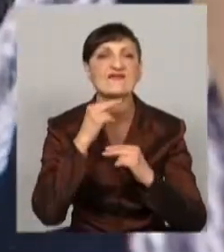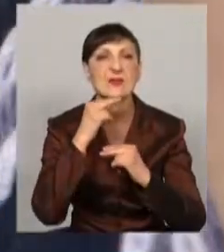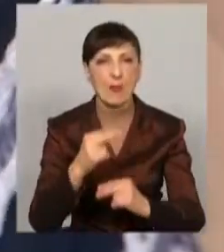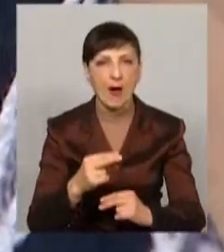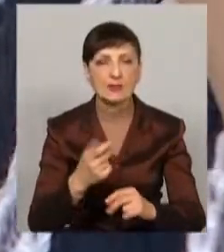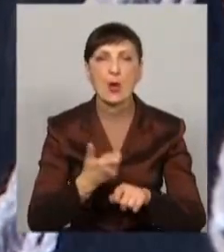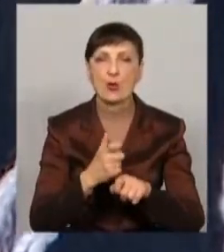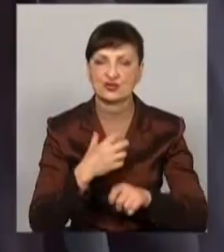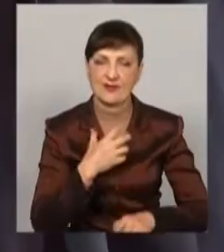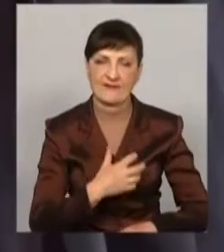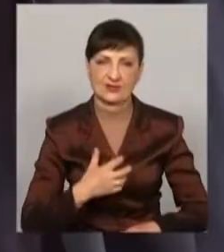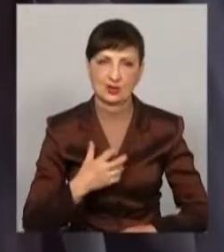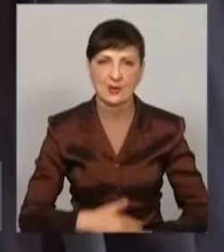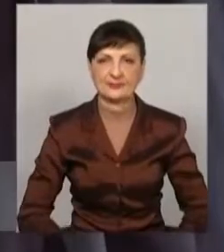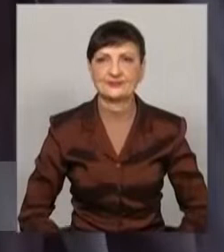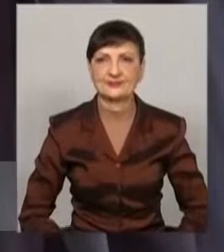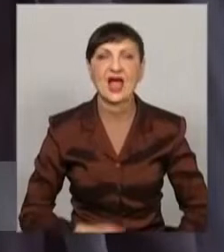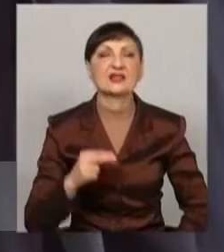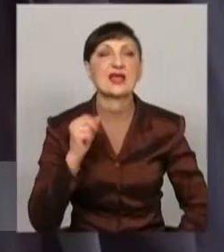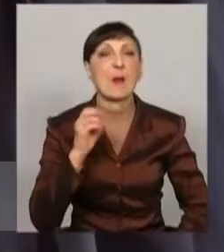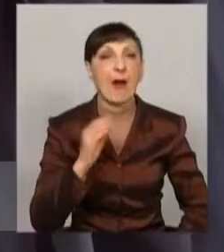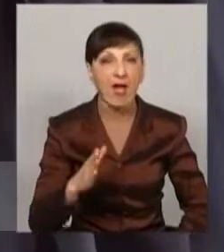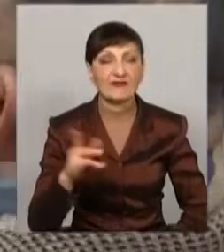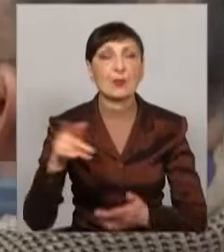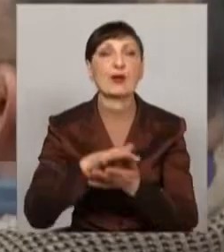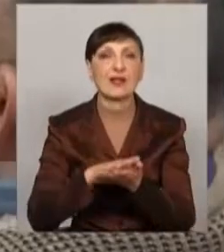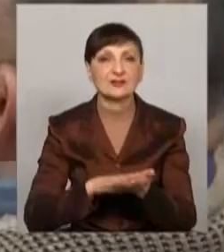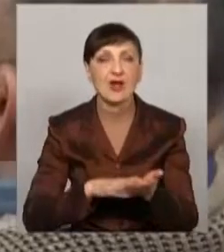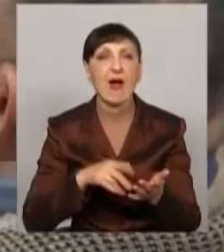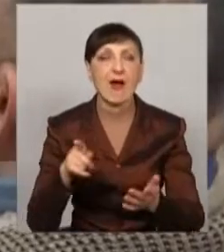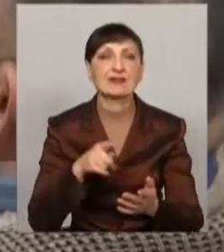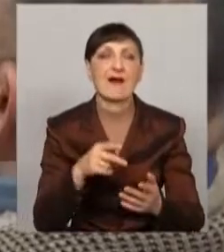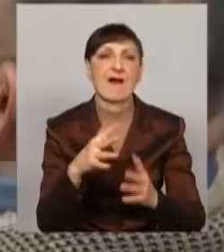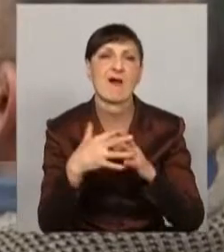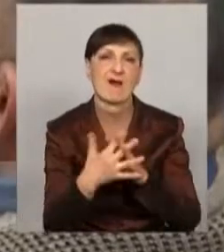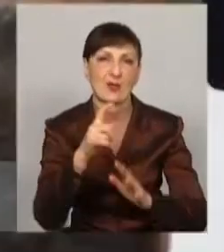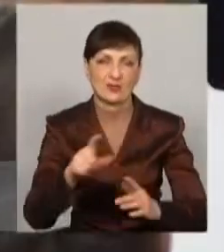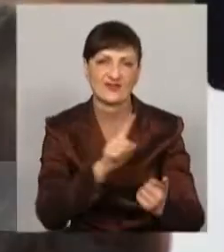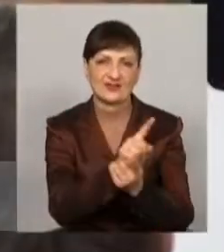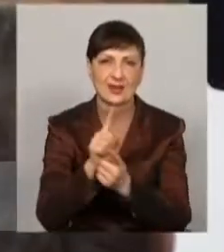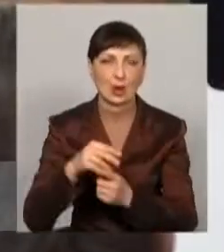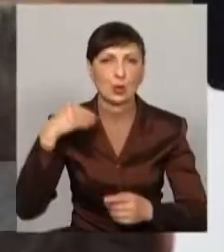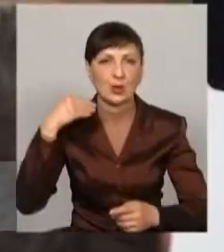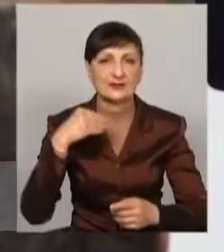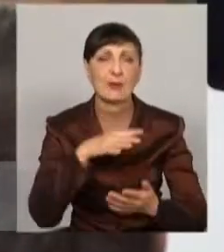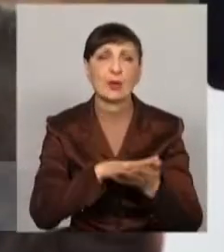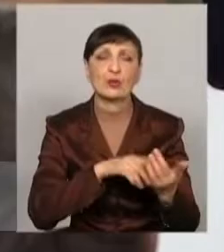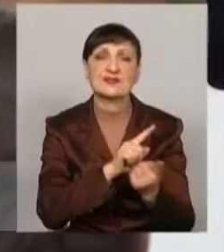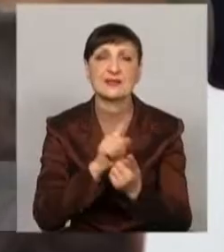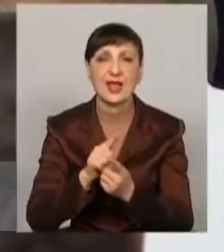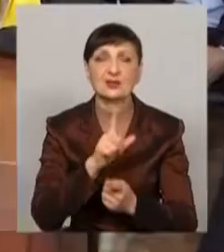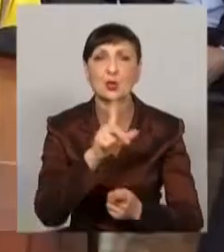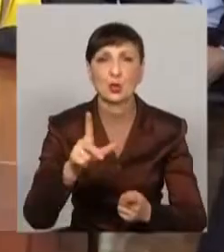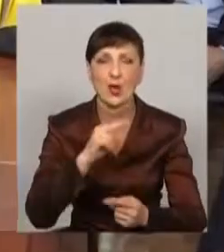внимание очень важно. Жигули Дайрабаев продолжает по-хозяйски работать с аграриями страны. В Туркестане он продолжил встречи с